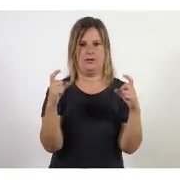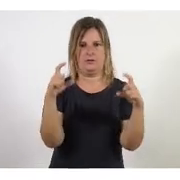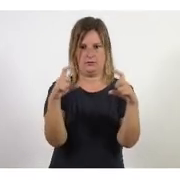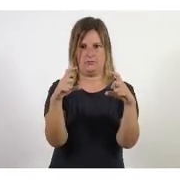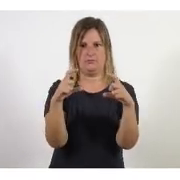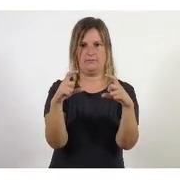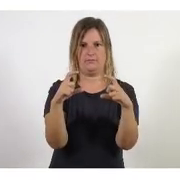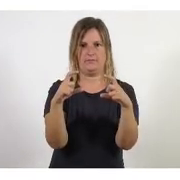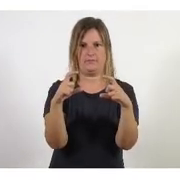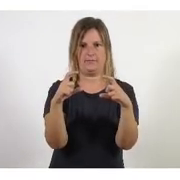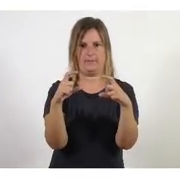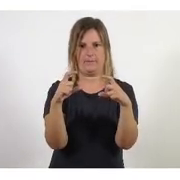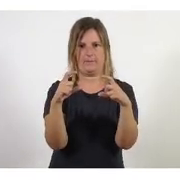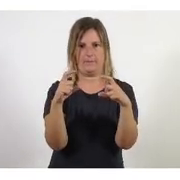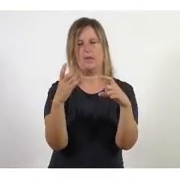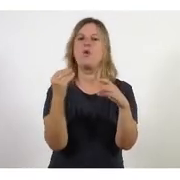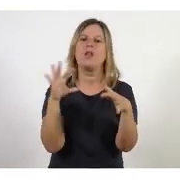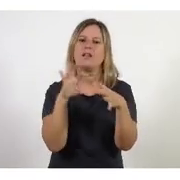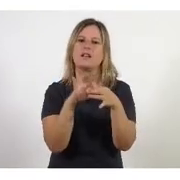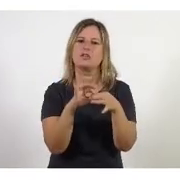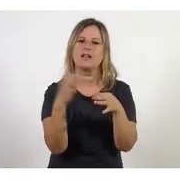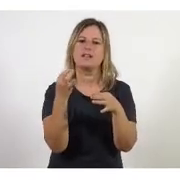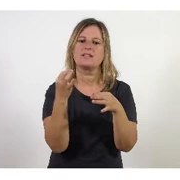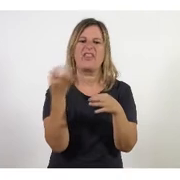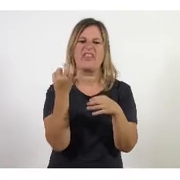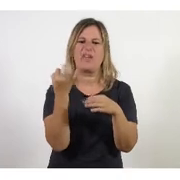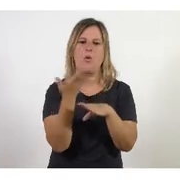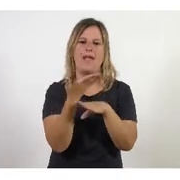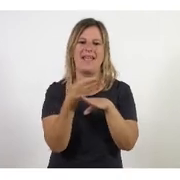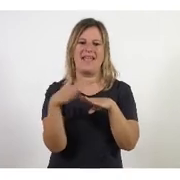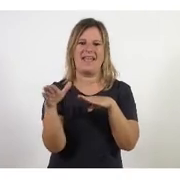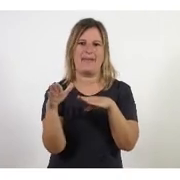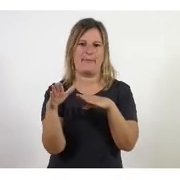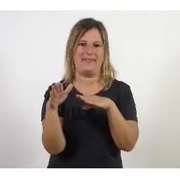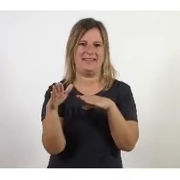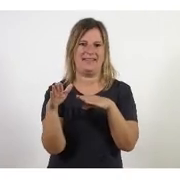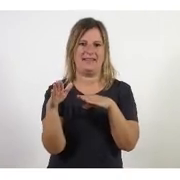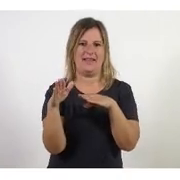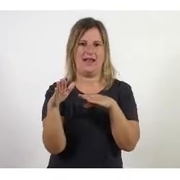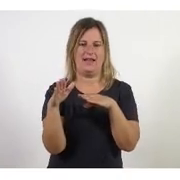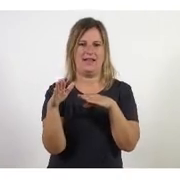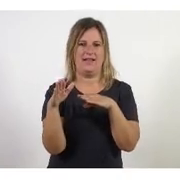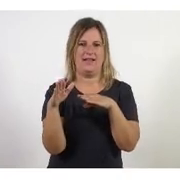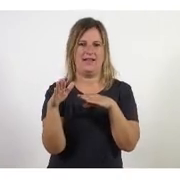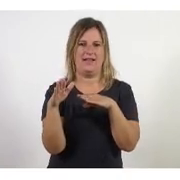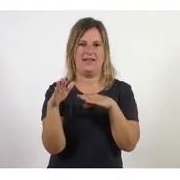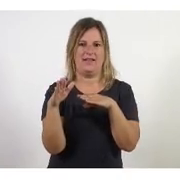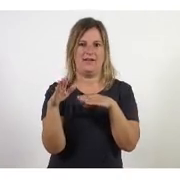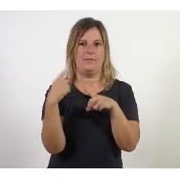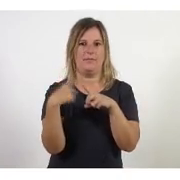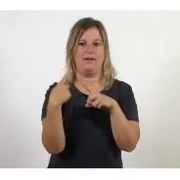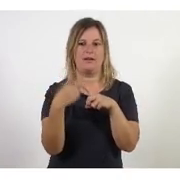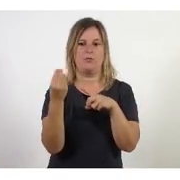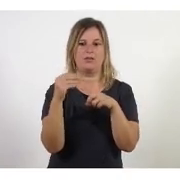possibles. Molt relacionat amb això és que eviteu una tendència molt, molt típica de quan estem gravant amb el mòbil, que